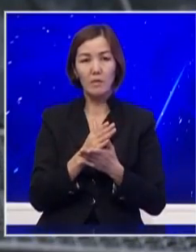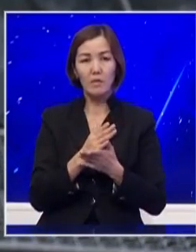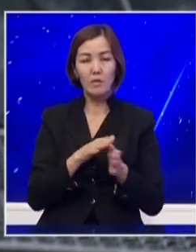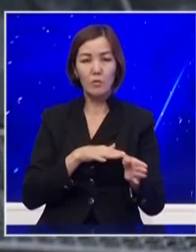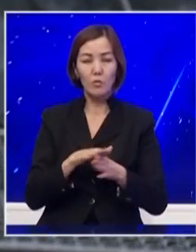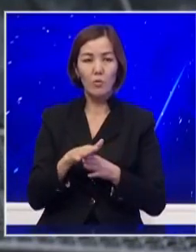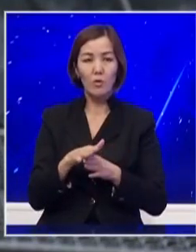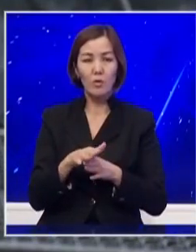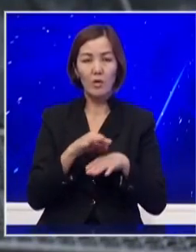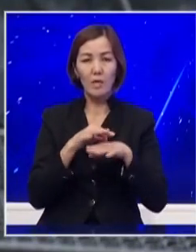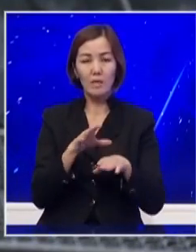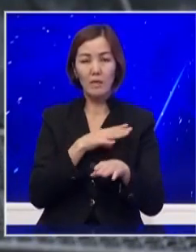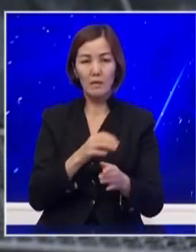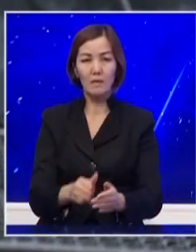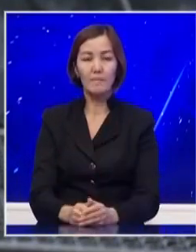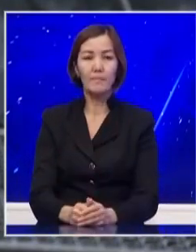толық істеліп жатыр. Барлық жағынан уже